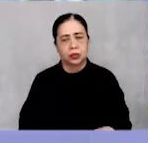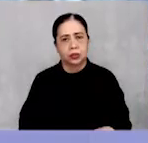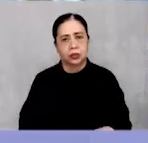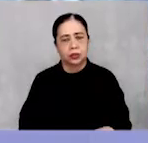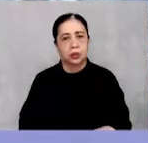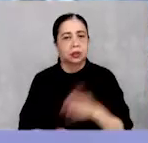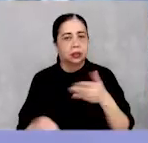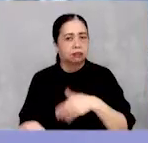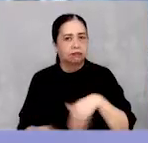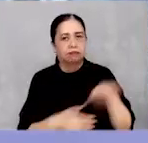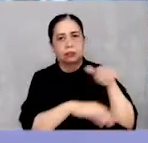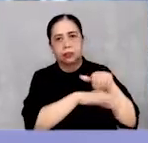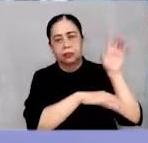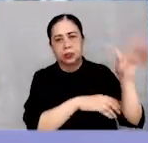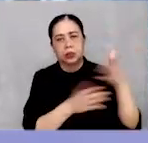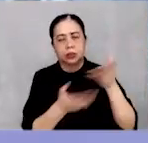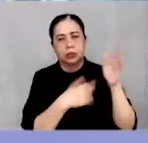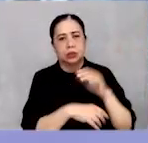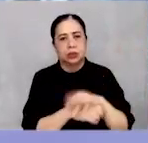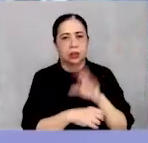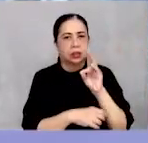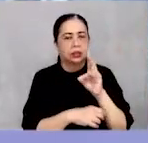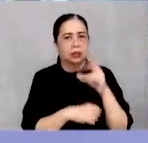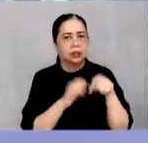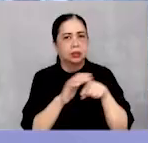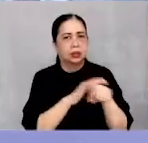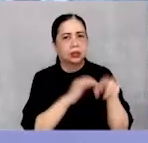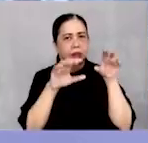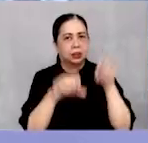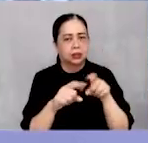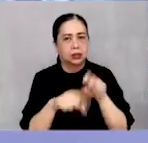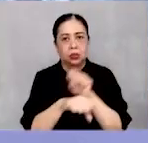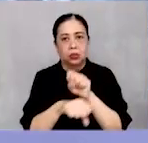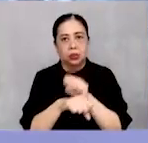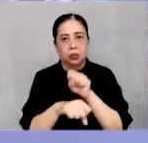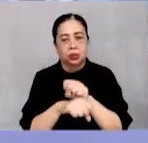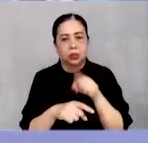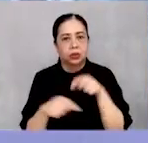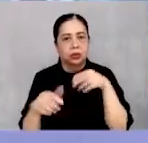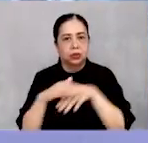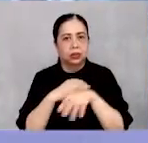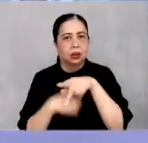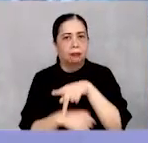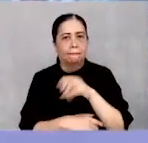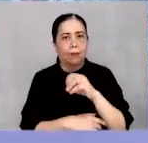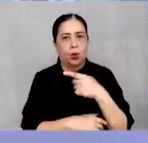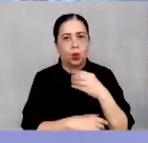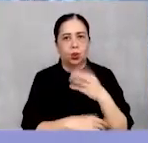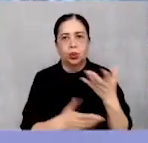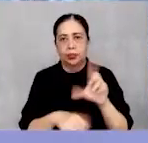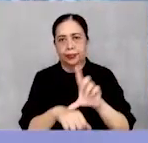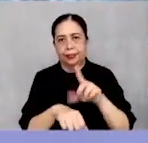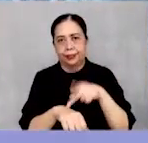Ipapadeport na ng Bureau of Immigration ng 7 puganteng dayuhan na nabistong nagtatrabaho sa sinalakay na Pogo Hub sa Las Piñas.